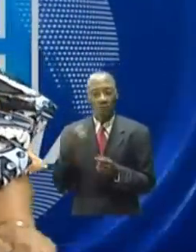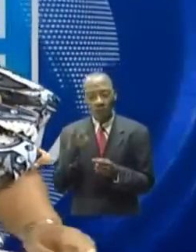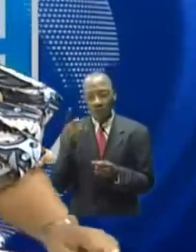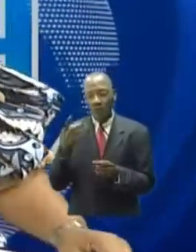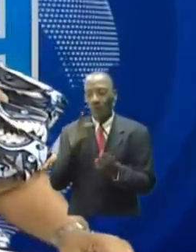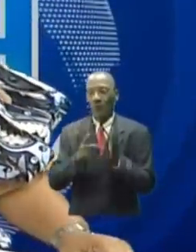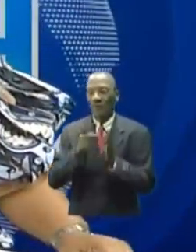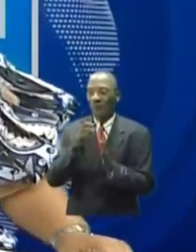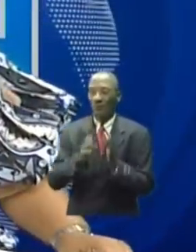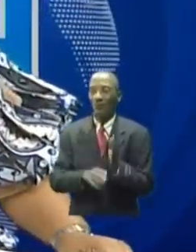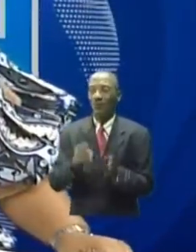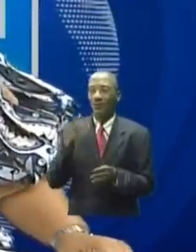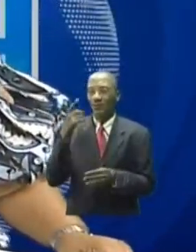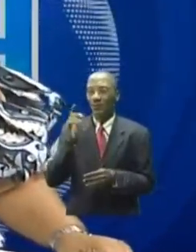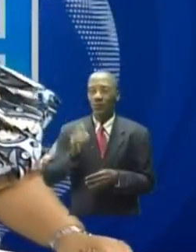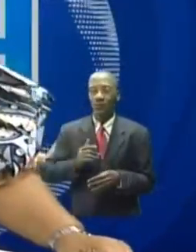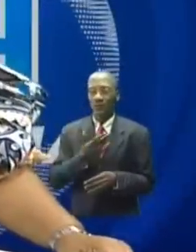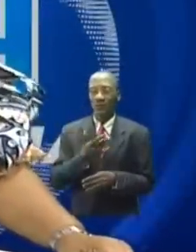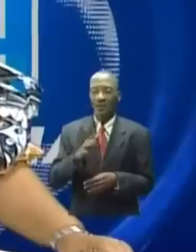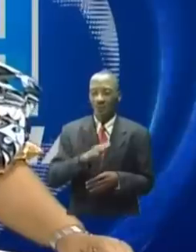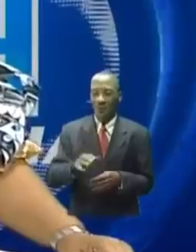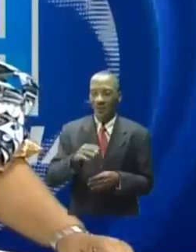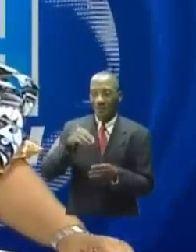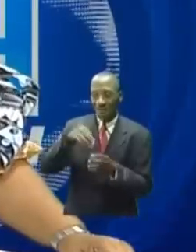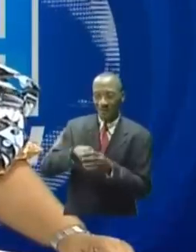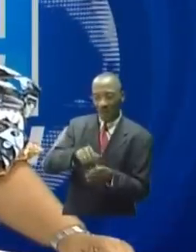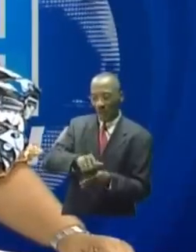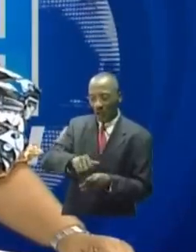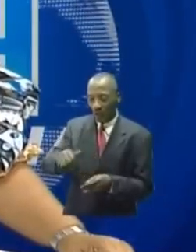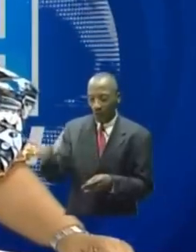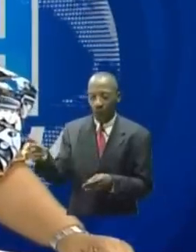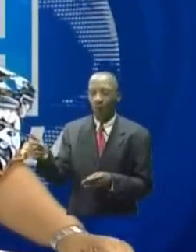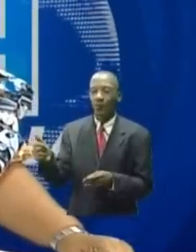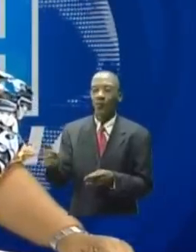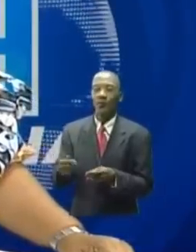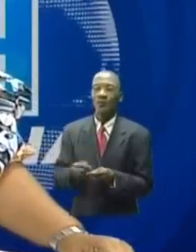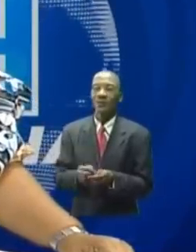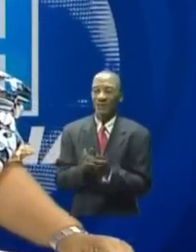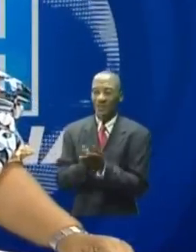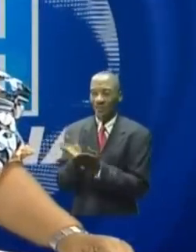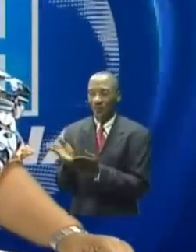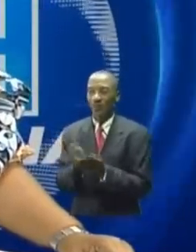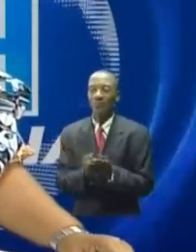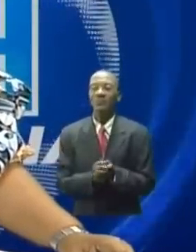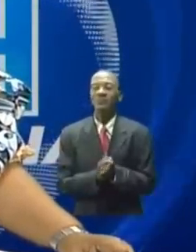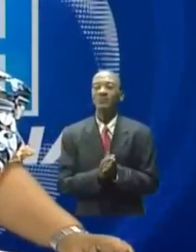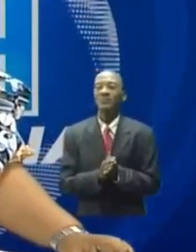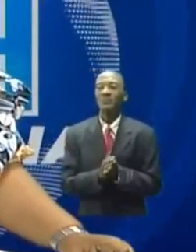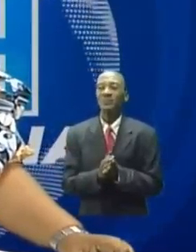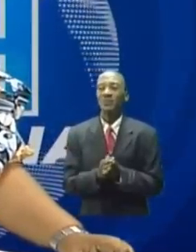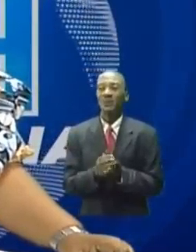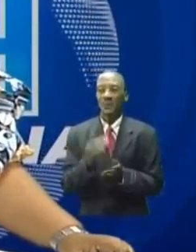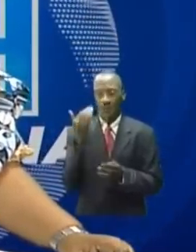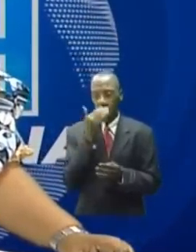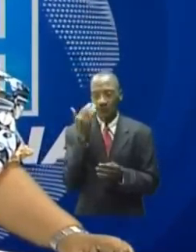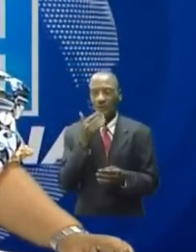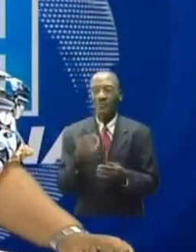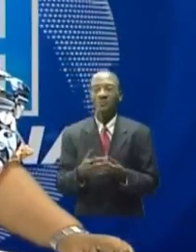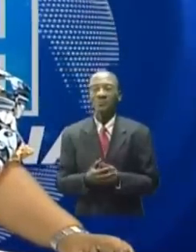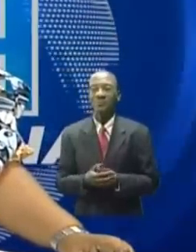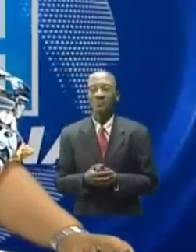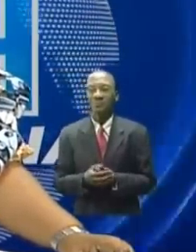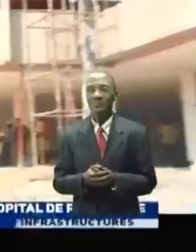services vont y être logés, les travaux s'accélèrent et le médecin directeur a visité le chantier, nous dit Rodé Panda.